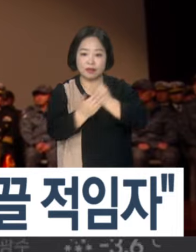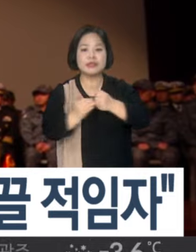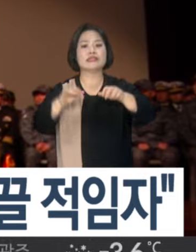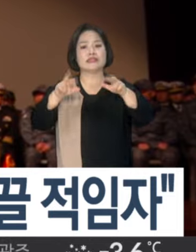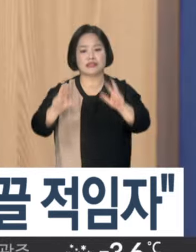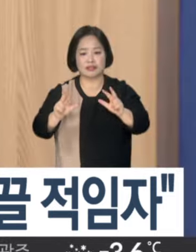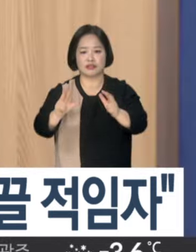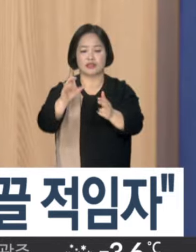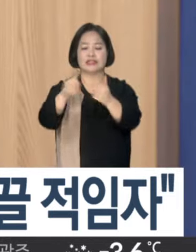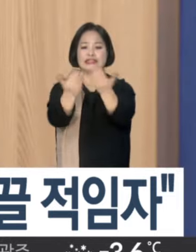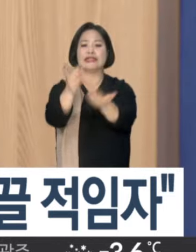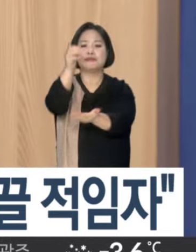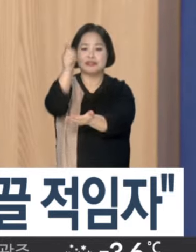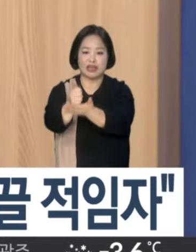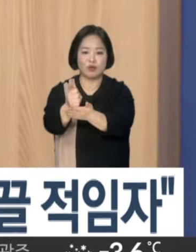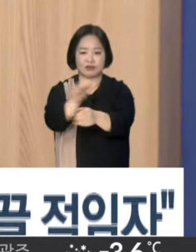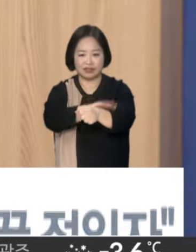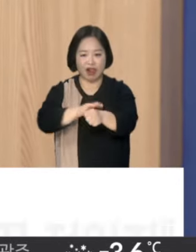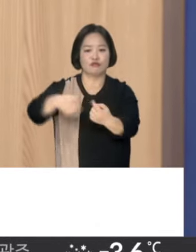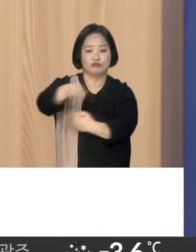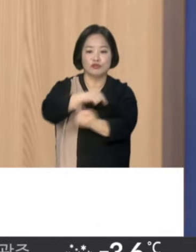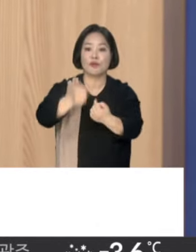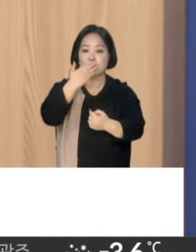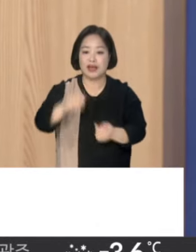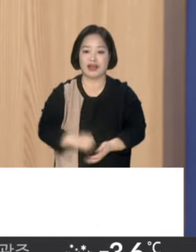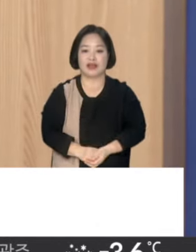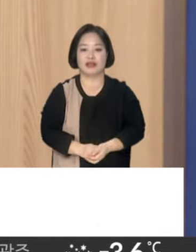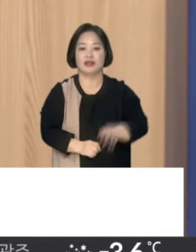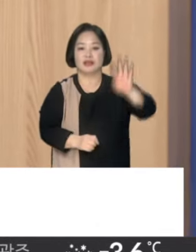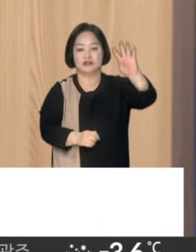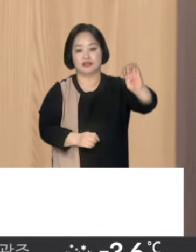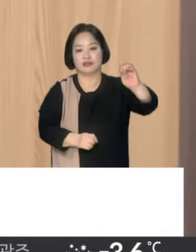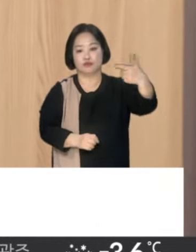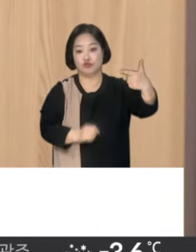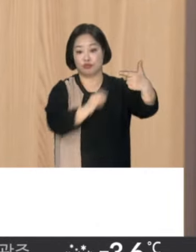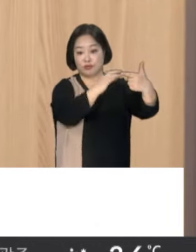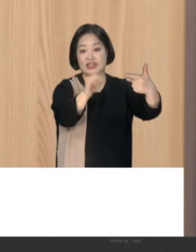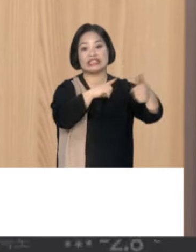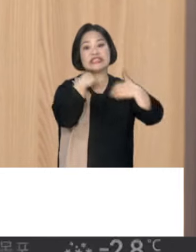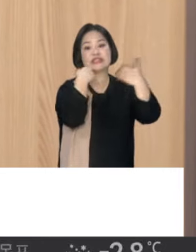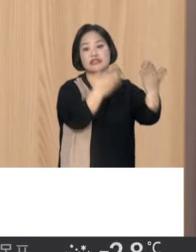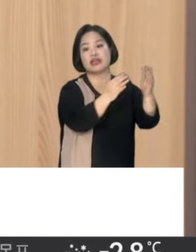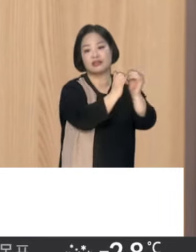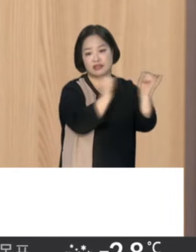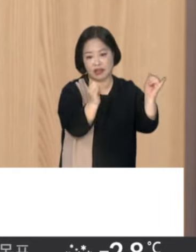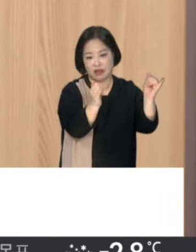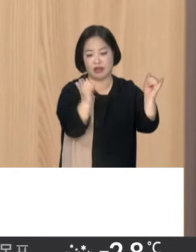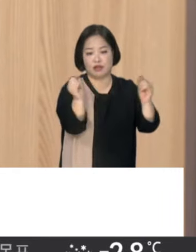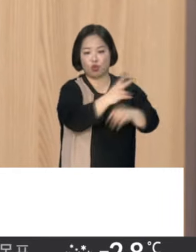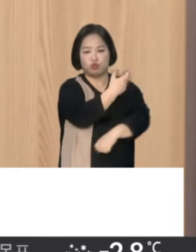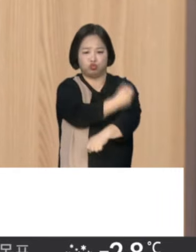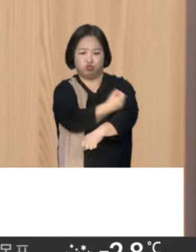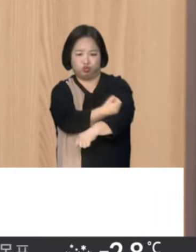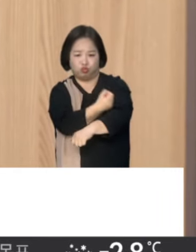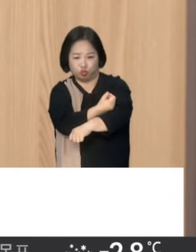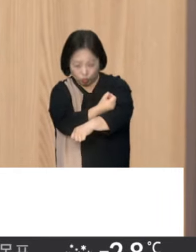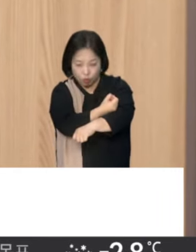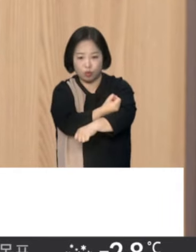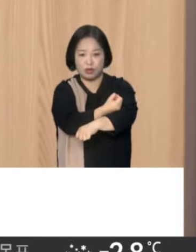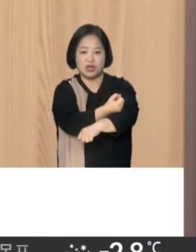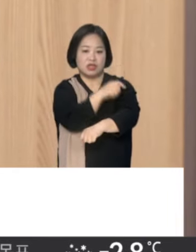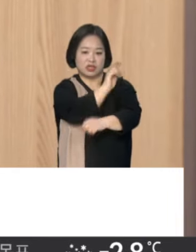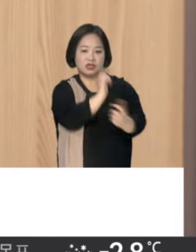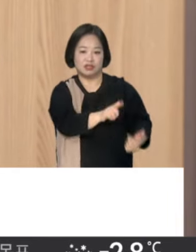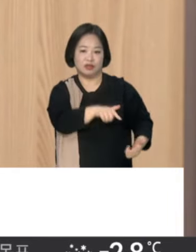설명했습니다. 천안함 전사자들과 참전 장병들의 희생, 헌신, 그들의 명예를 보다